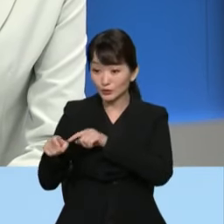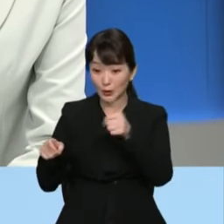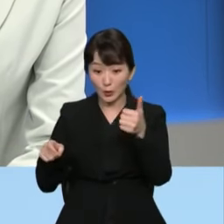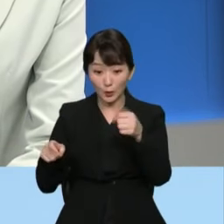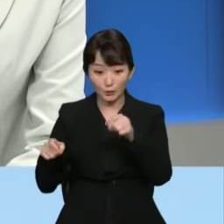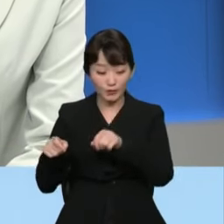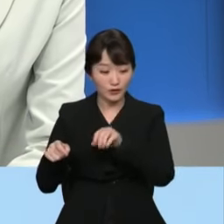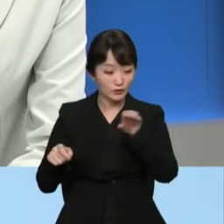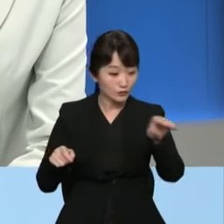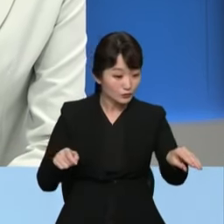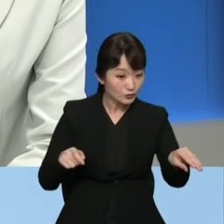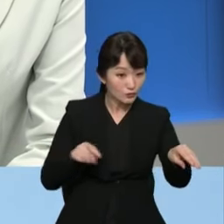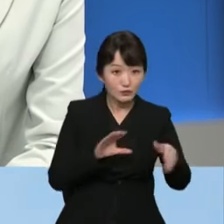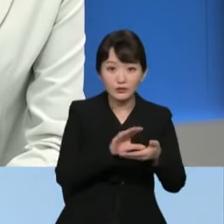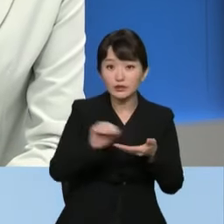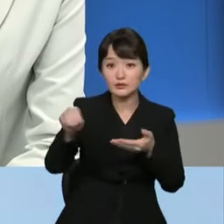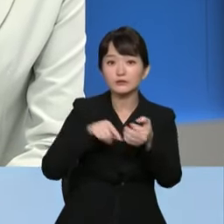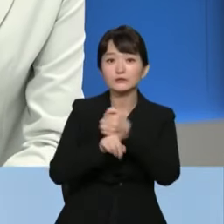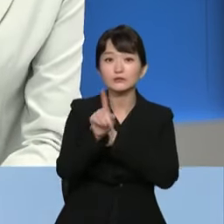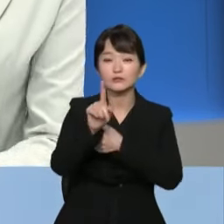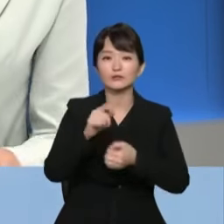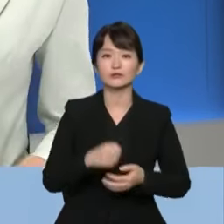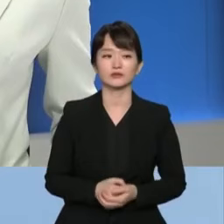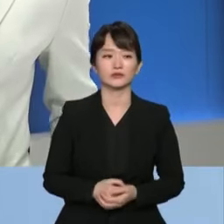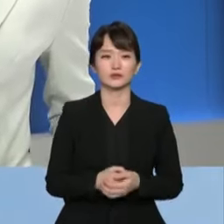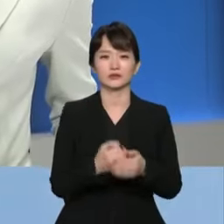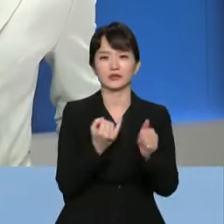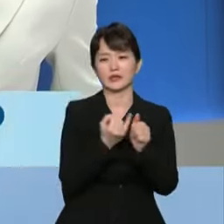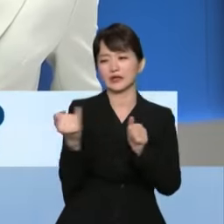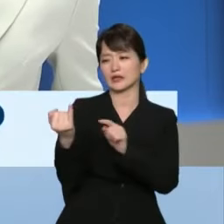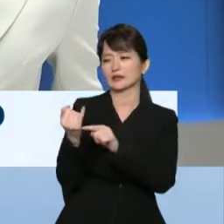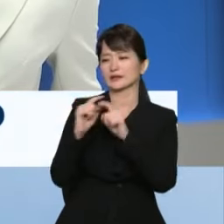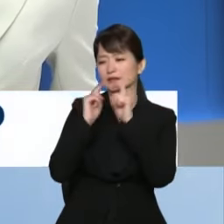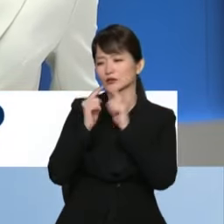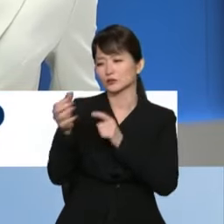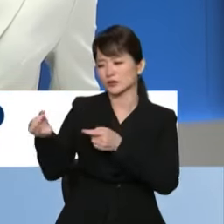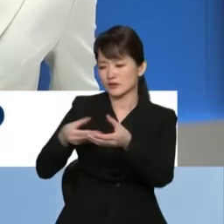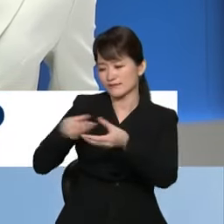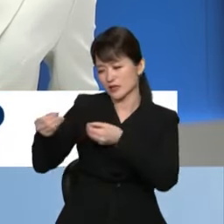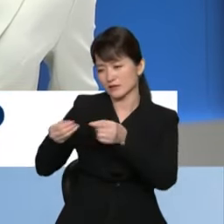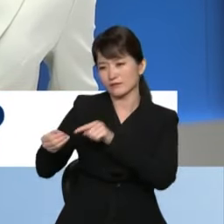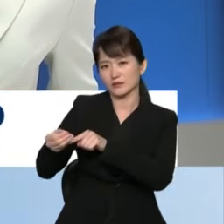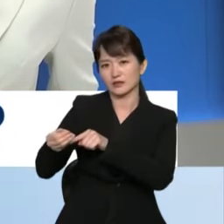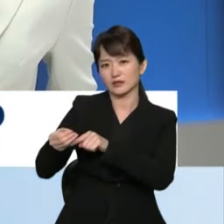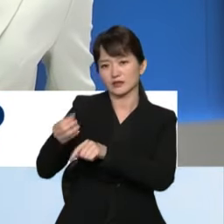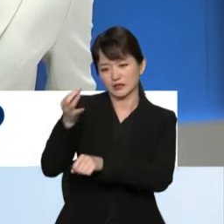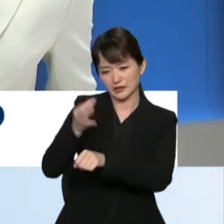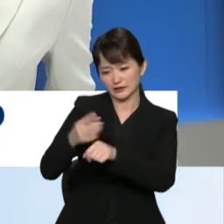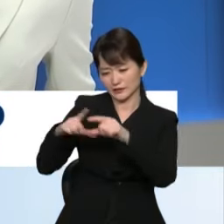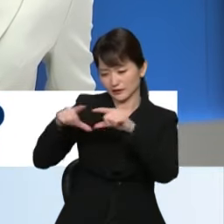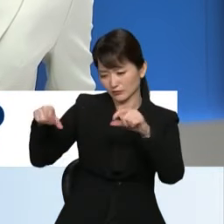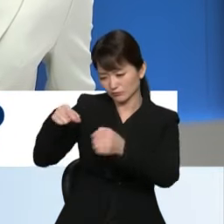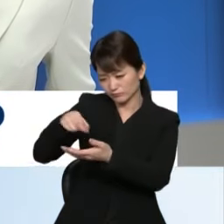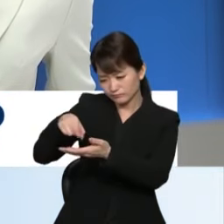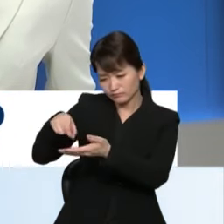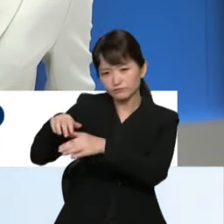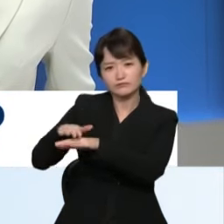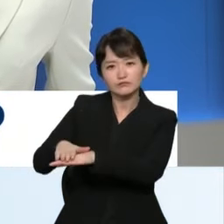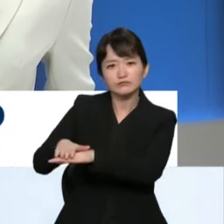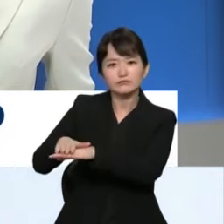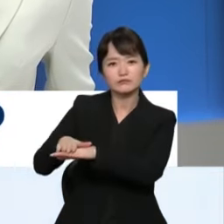가더라고요 그건 어떤 내용인가요 어 아내가 사채를 썼어요 간단하게 매모 남겼는데 아